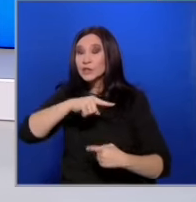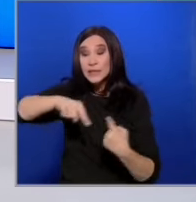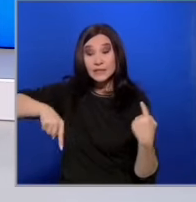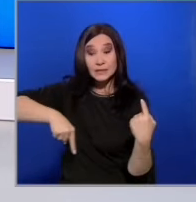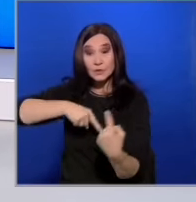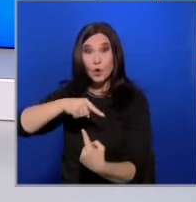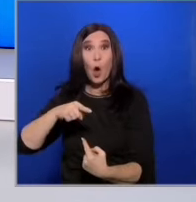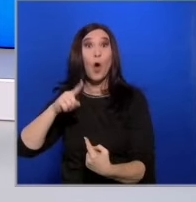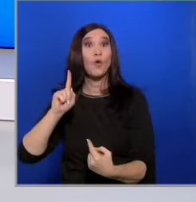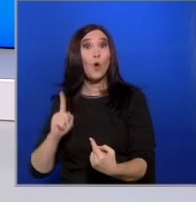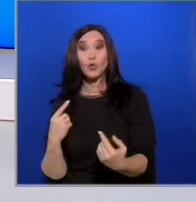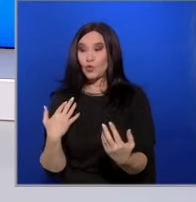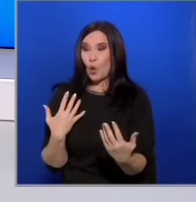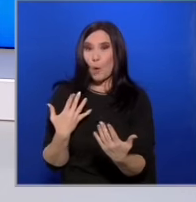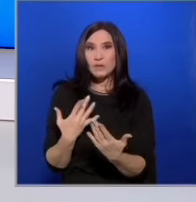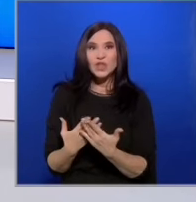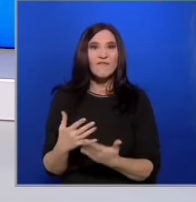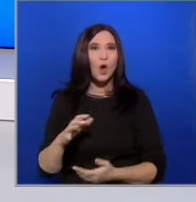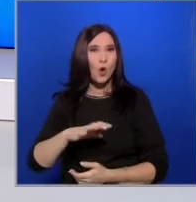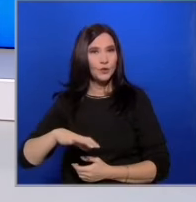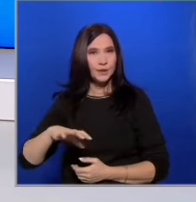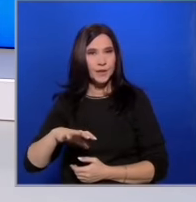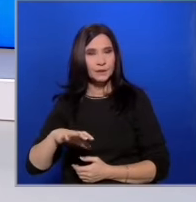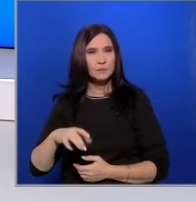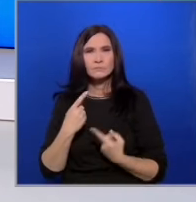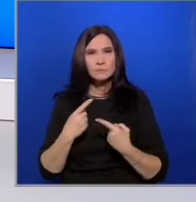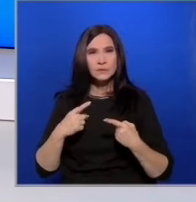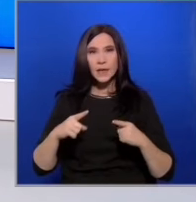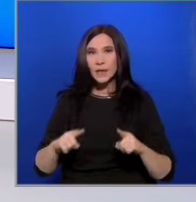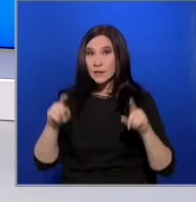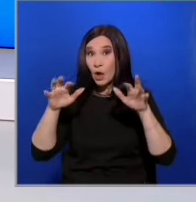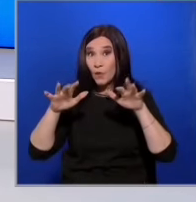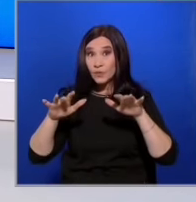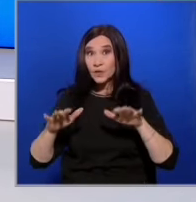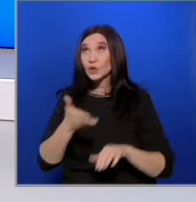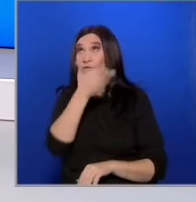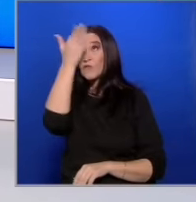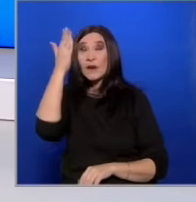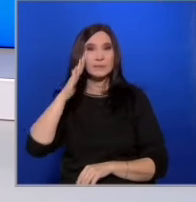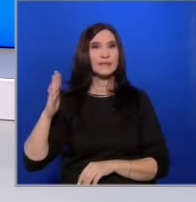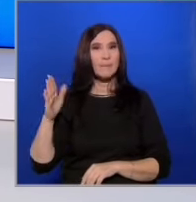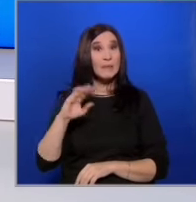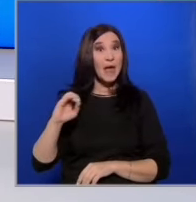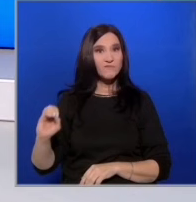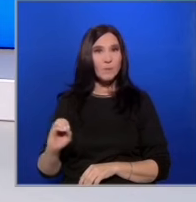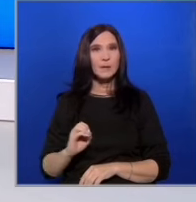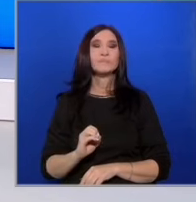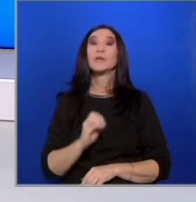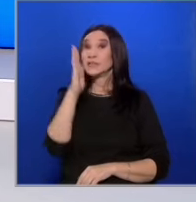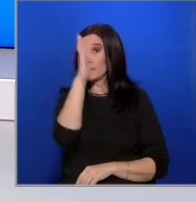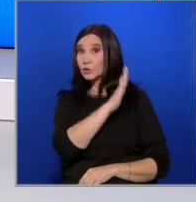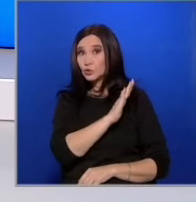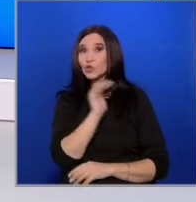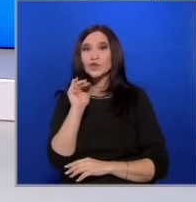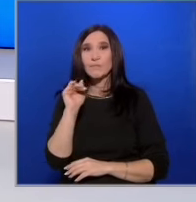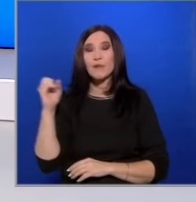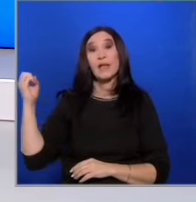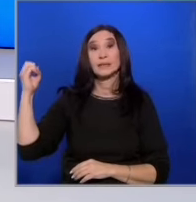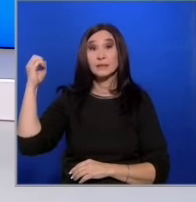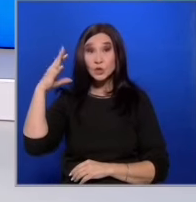циклон който приближава континента и за разлика от дъждовното време в западна европа в североизточна ще бъде